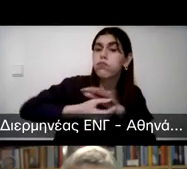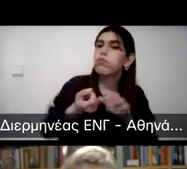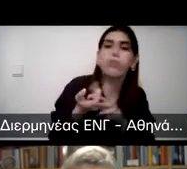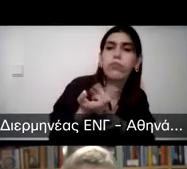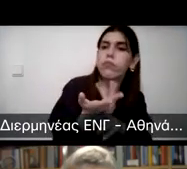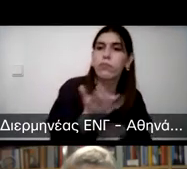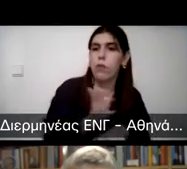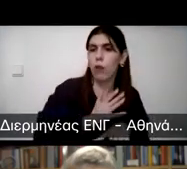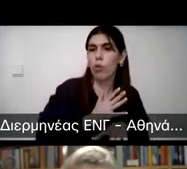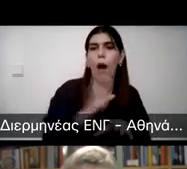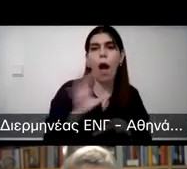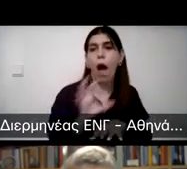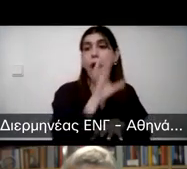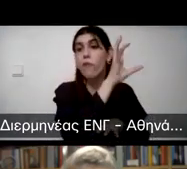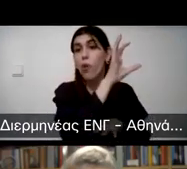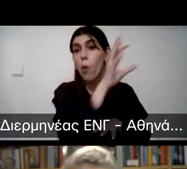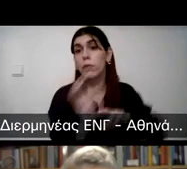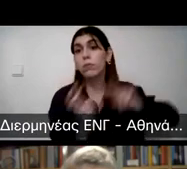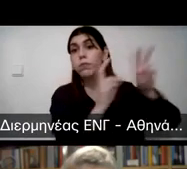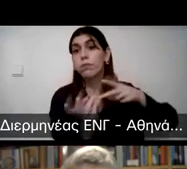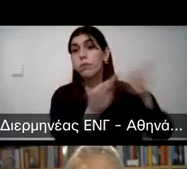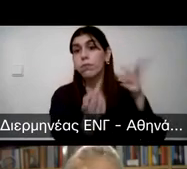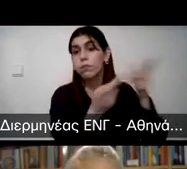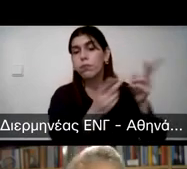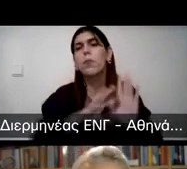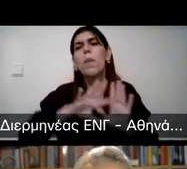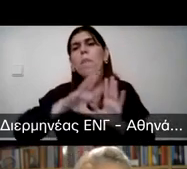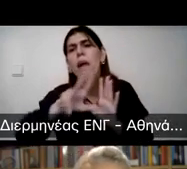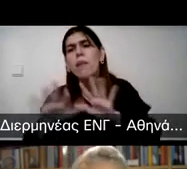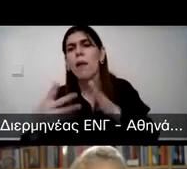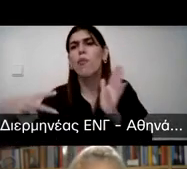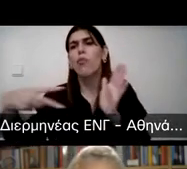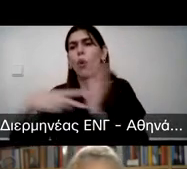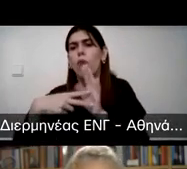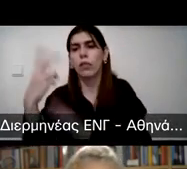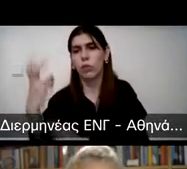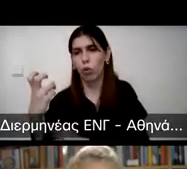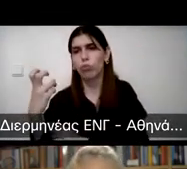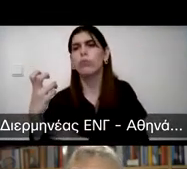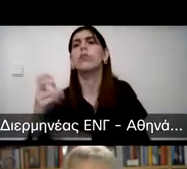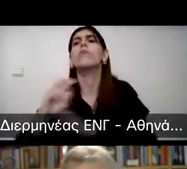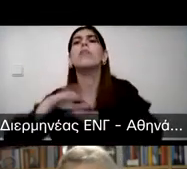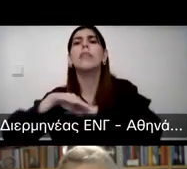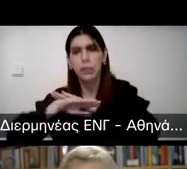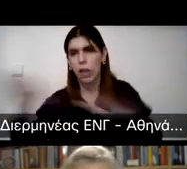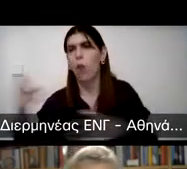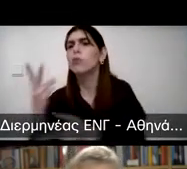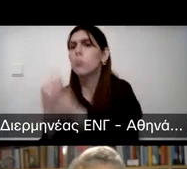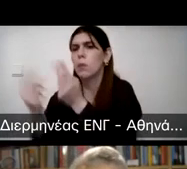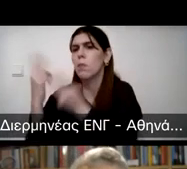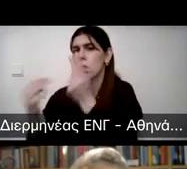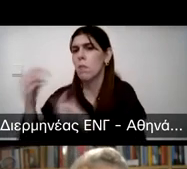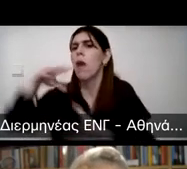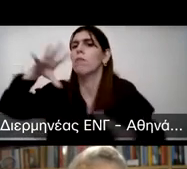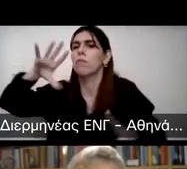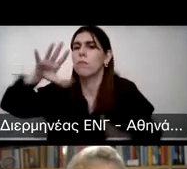προς την Ευρώπη, μέχρι το 2020 που ολοκληρώθηκε η συλλογή των δεδομένων μας. Επίσης, για